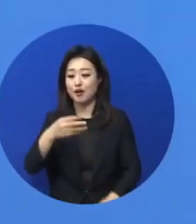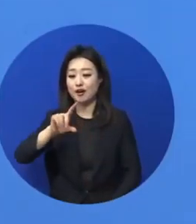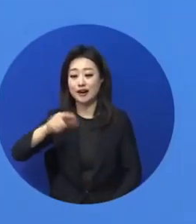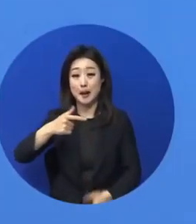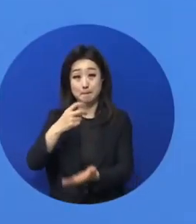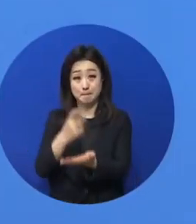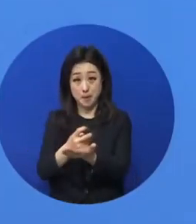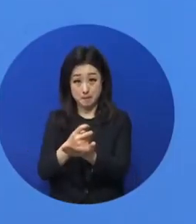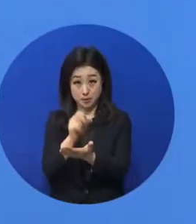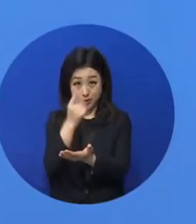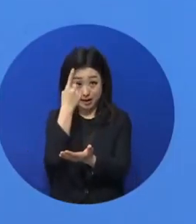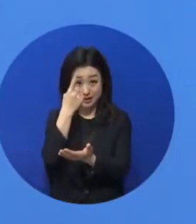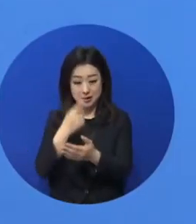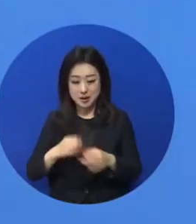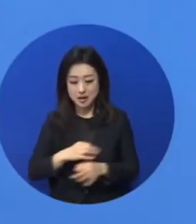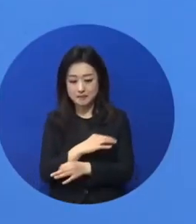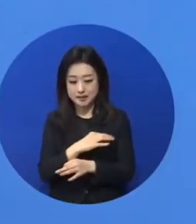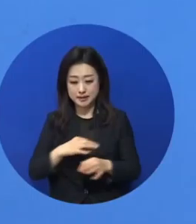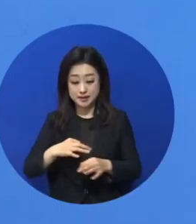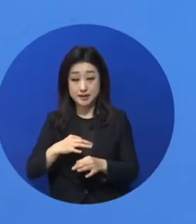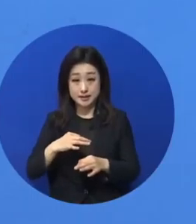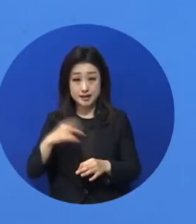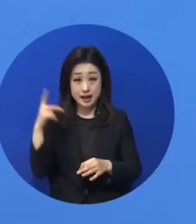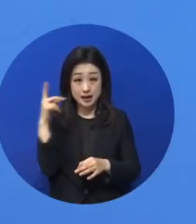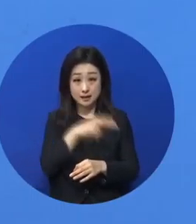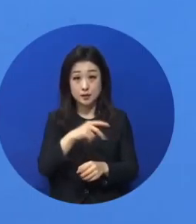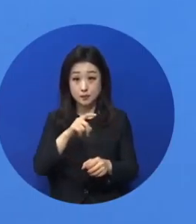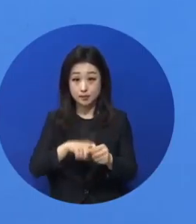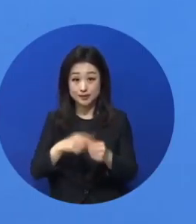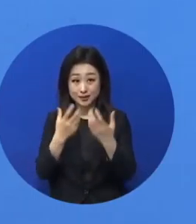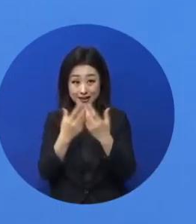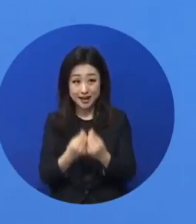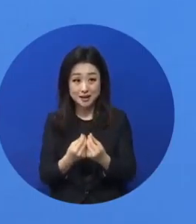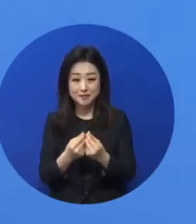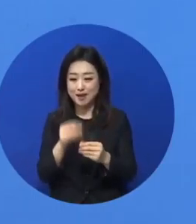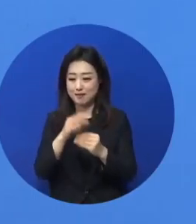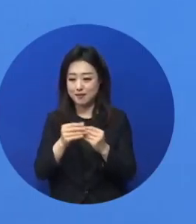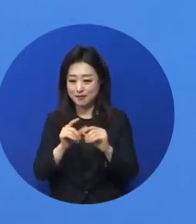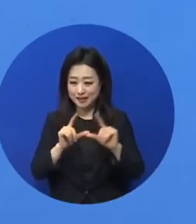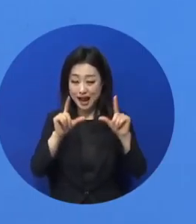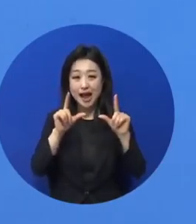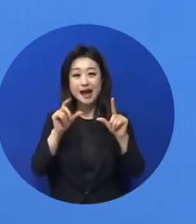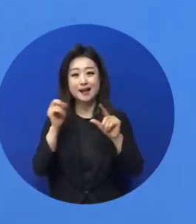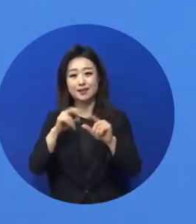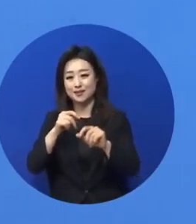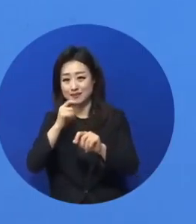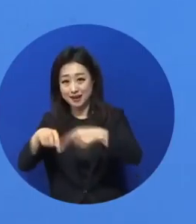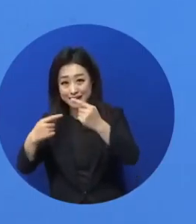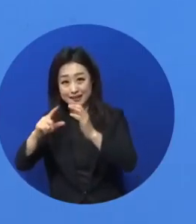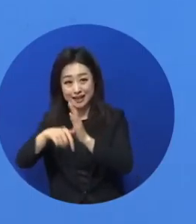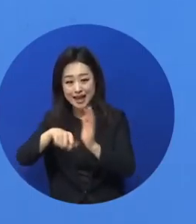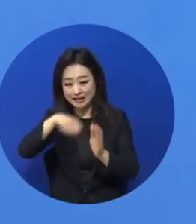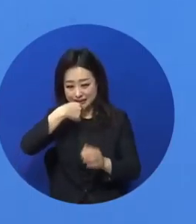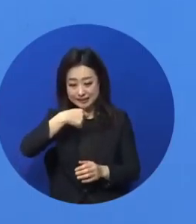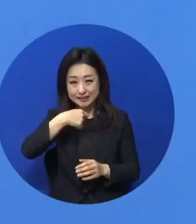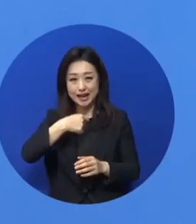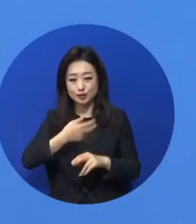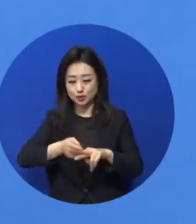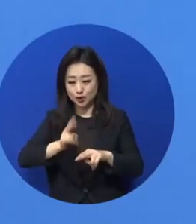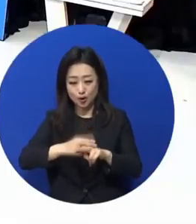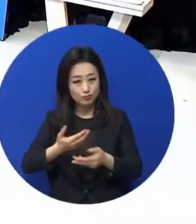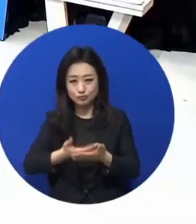이 적용을 가장 맞는 부분이죠. 그래서 아마 명절 때 이렇게 우리가 공직자 선물이나 식사의 상한선 이런 걸 좀 높이고 하는